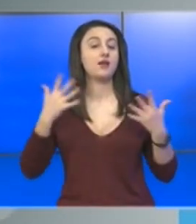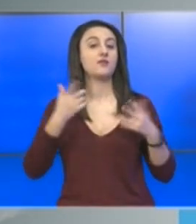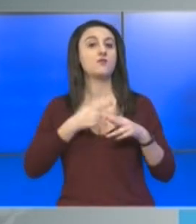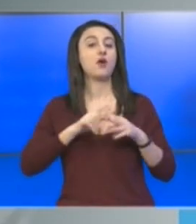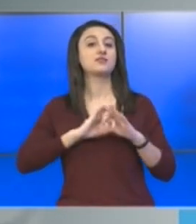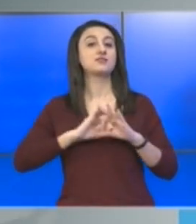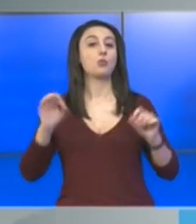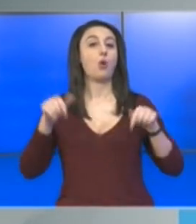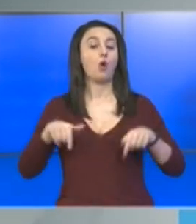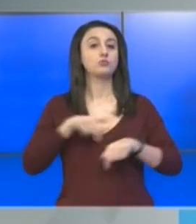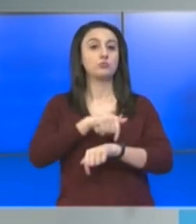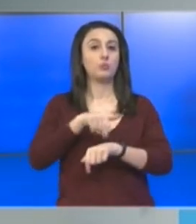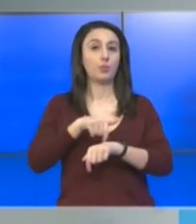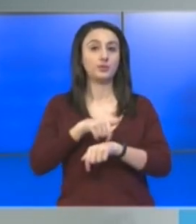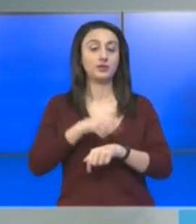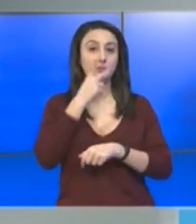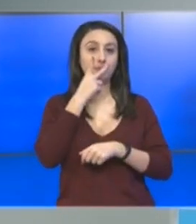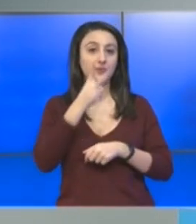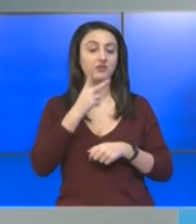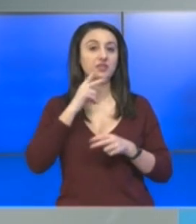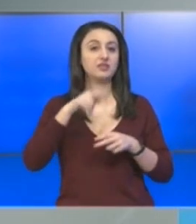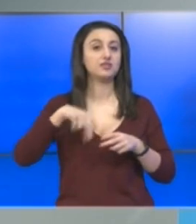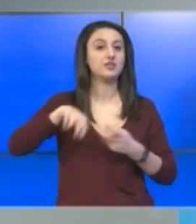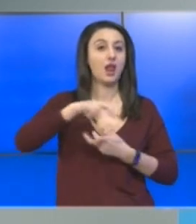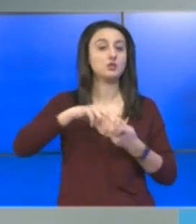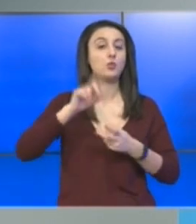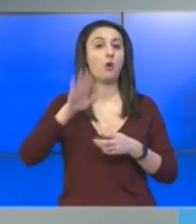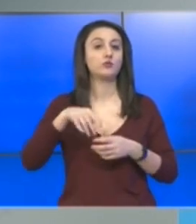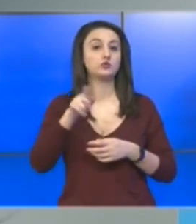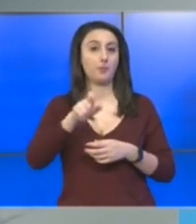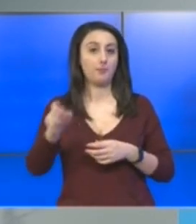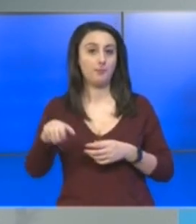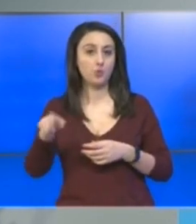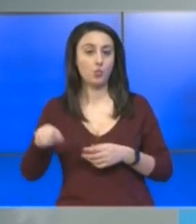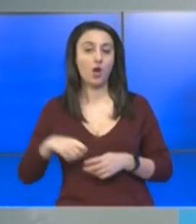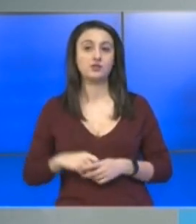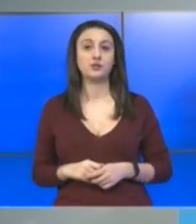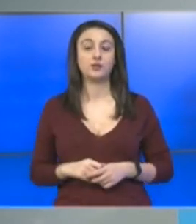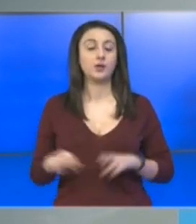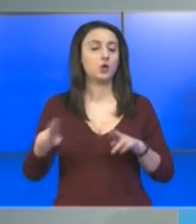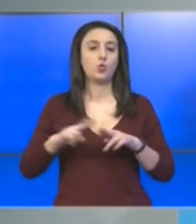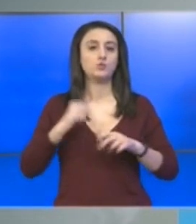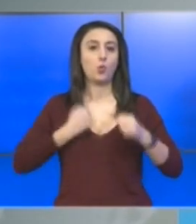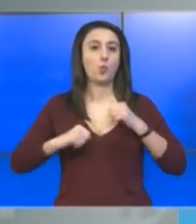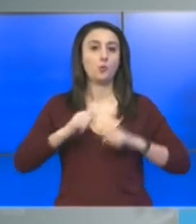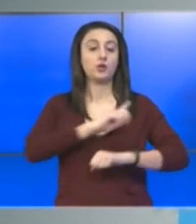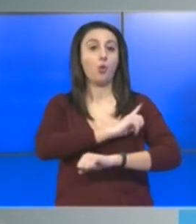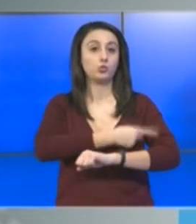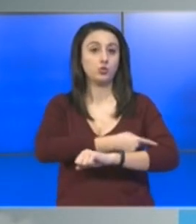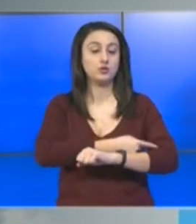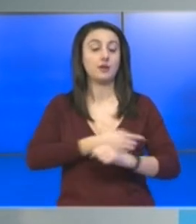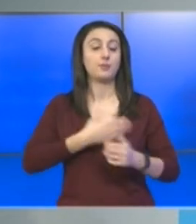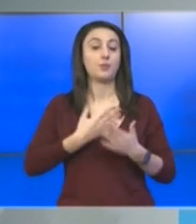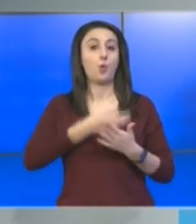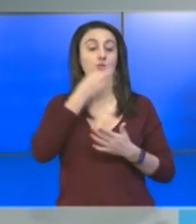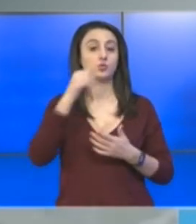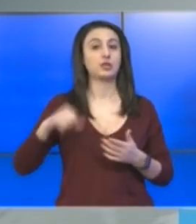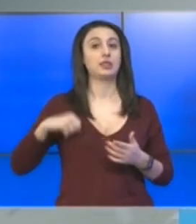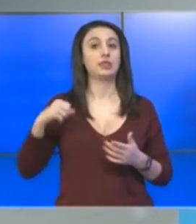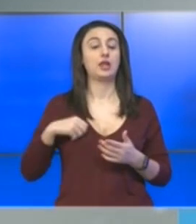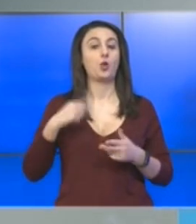sigură în aceste momente privind traseul pe care l-au avut aceștia, dar și modul în care s-au comportat autoritățile, pentru că spunea tânărul infectat